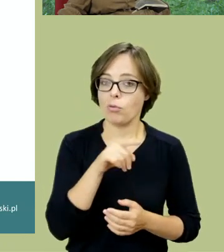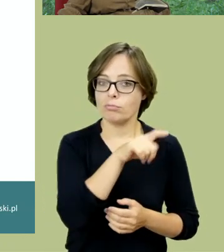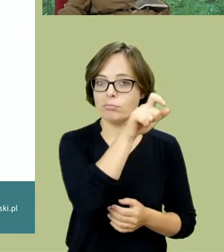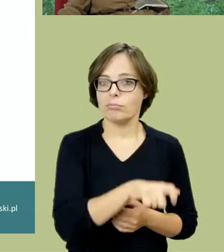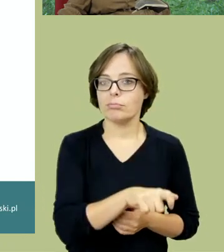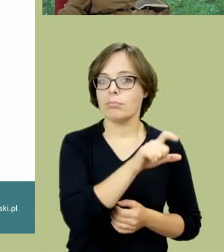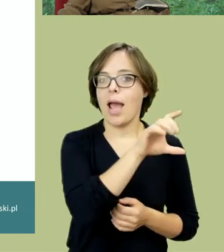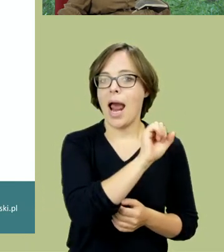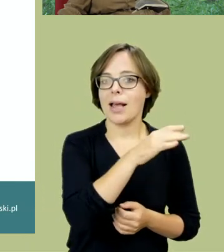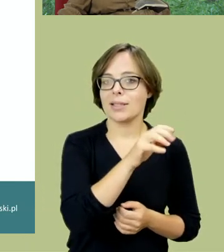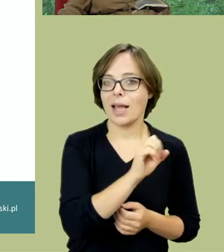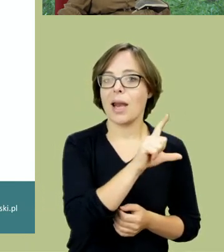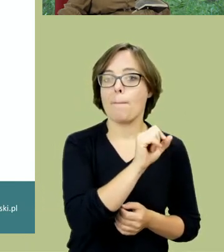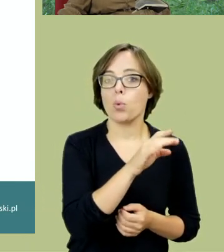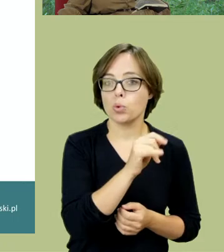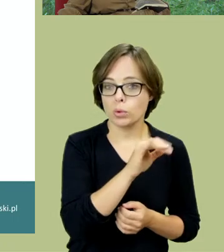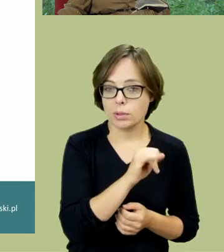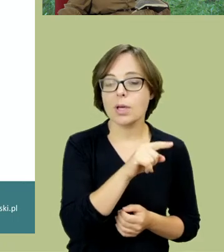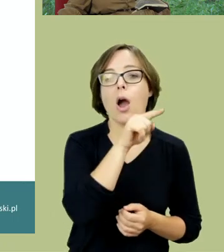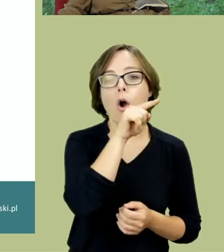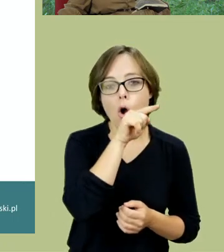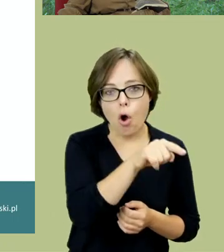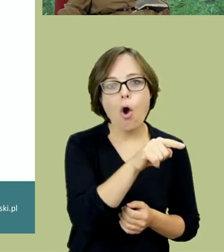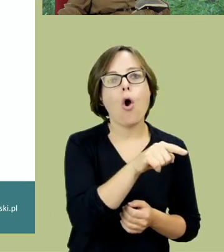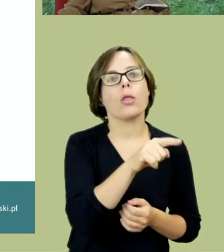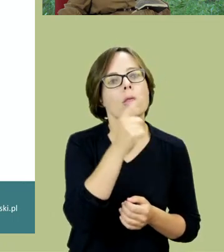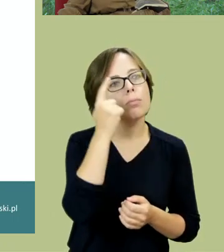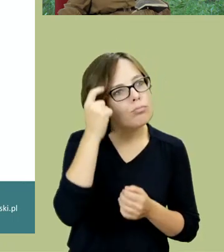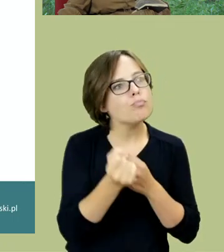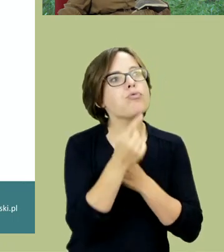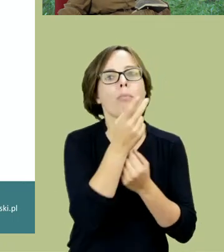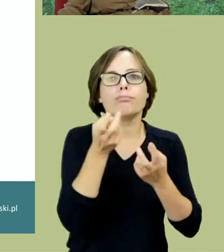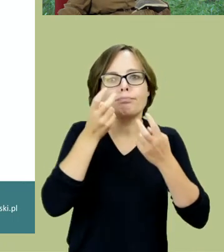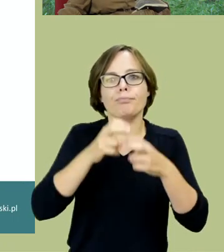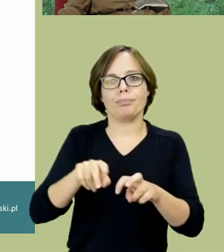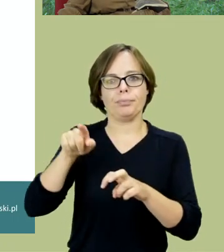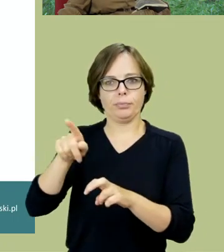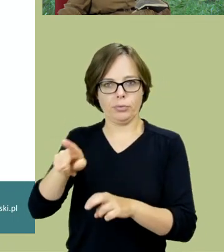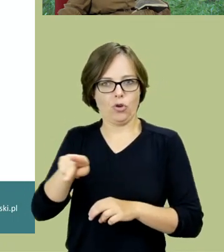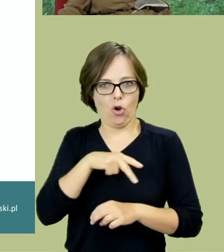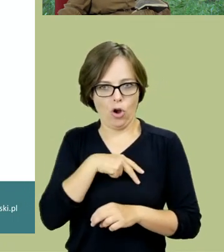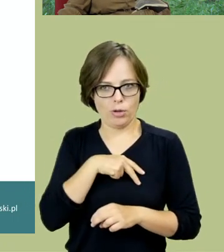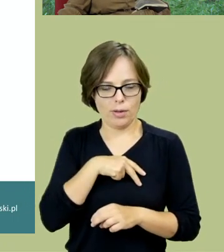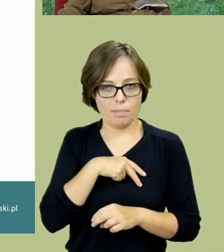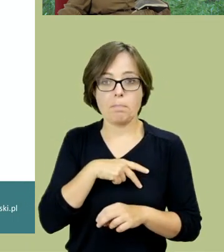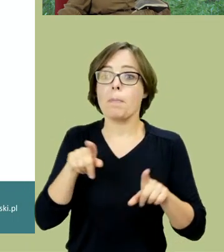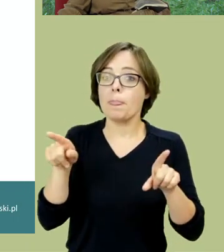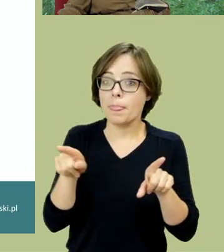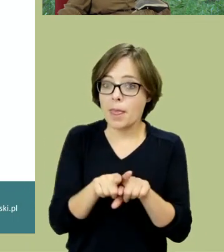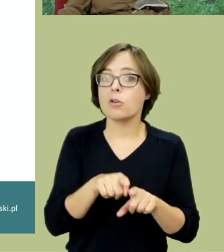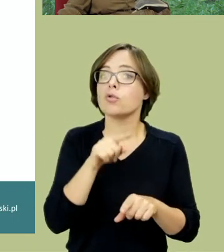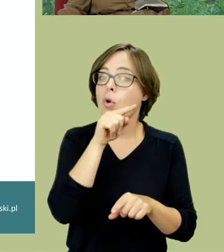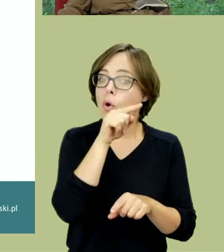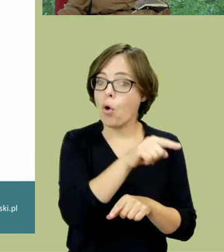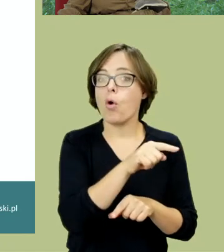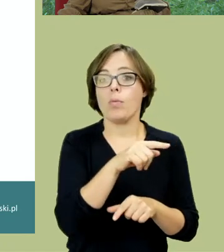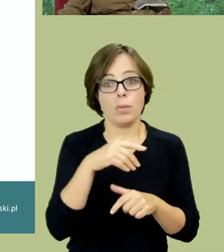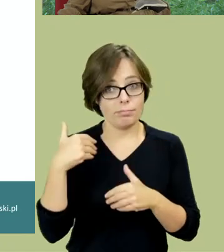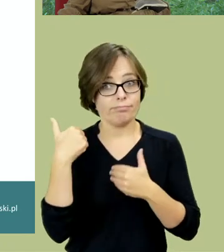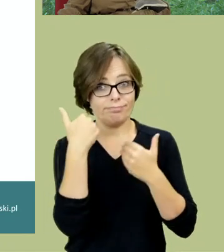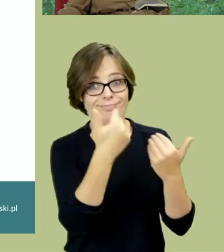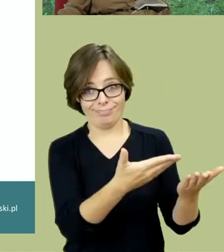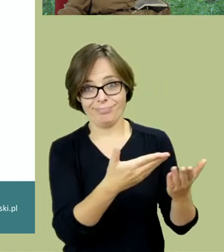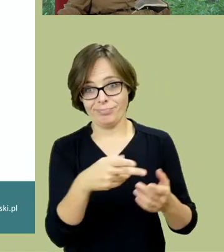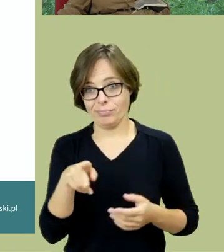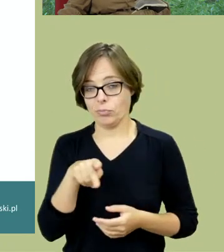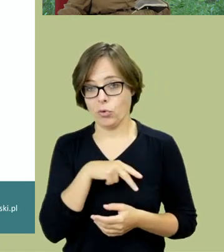była inicjatorką ustanowienia tego odznaczenia. I ona również otrzymała to